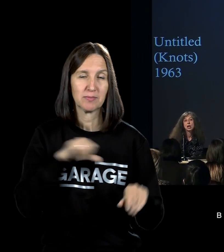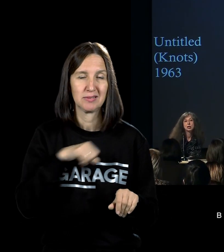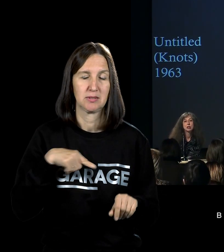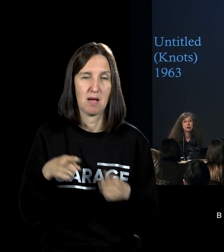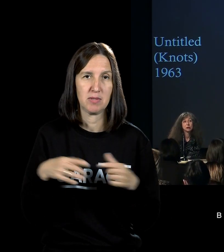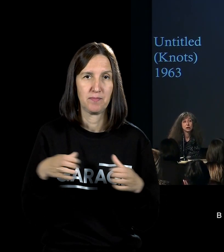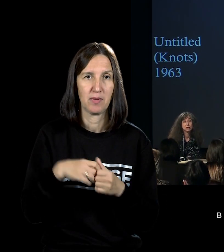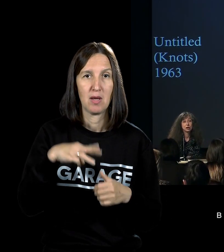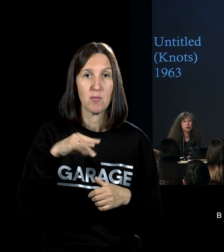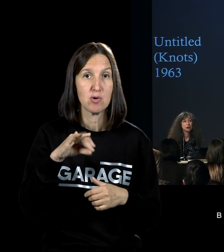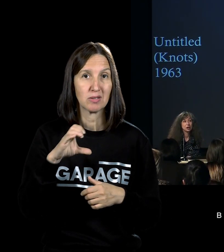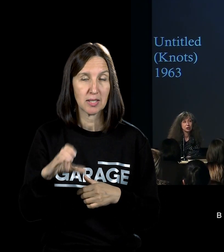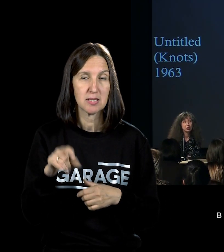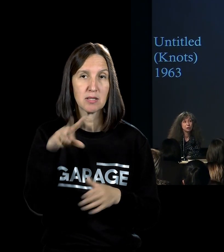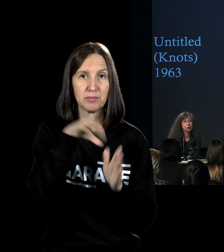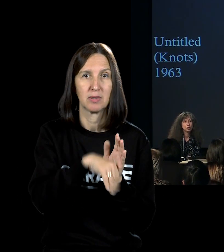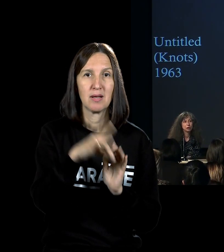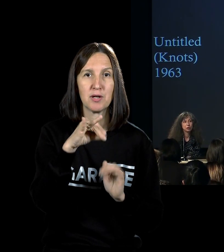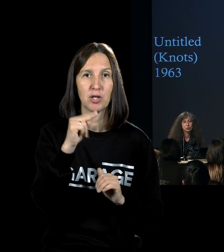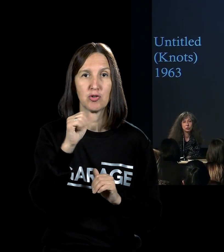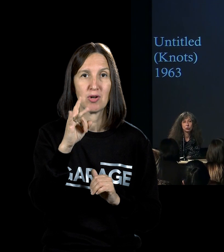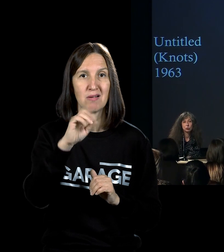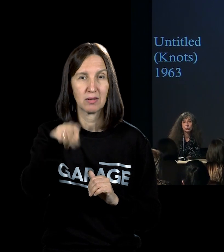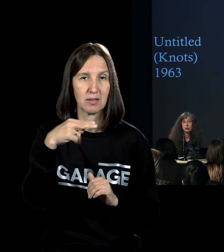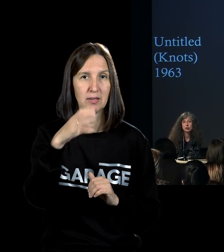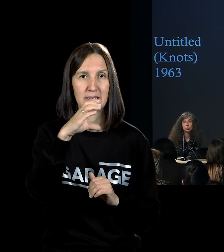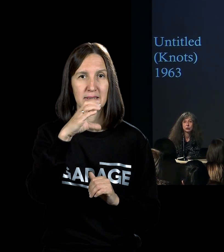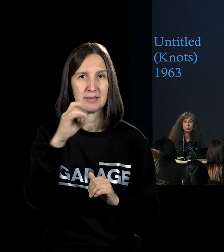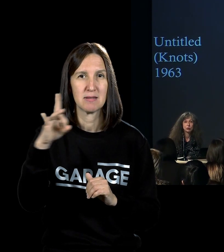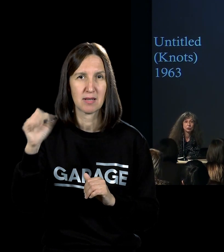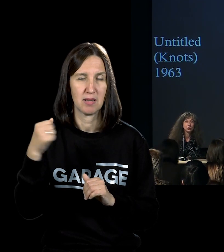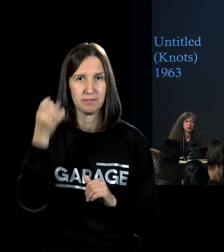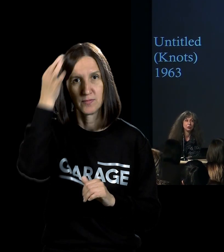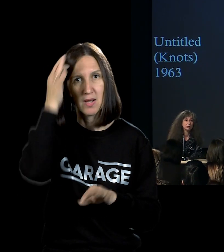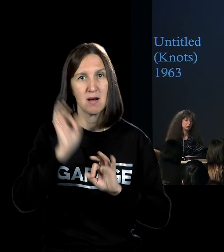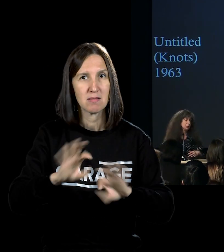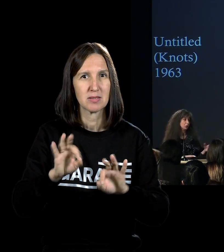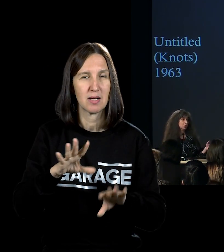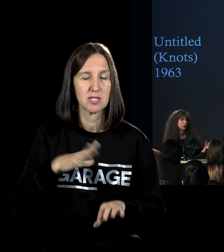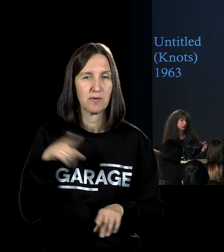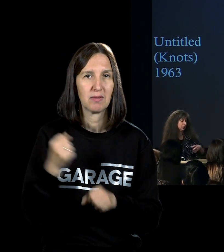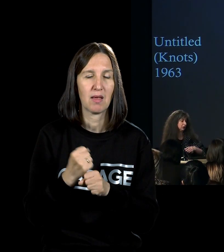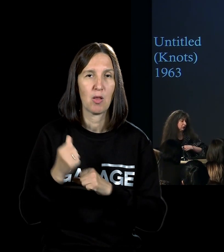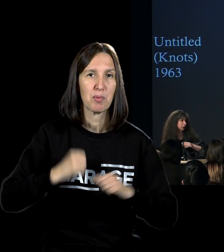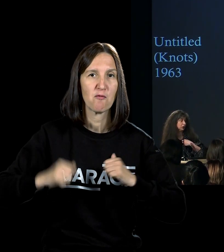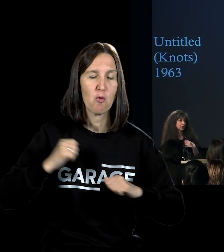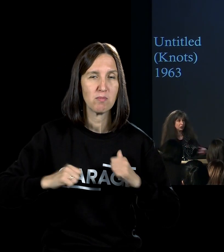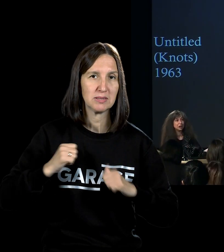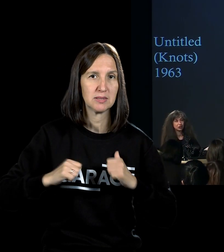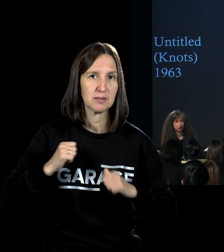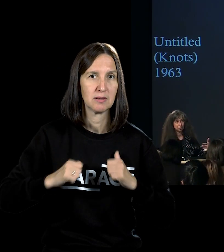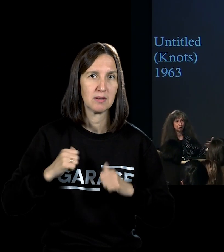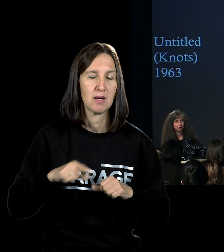Моррис, оказывается Ричард Серра, да, помните, про которого, кто был на лекции, про который делал перформансы, где